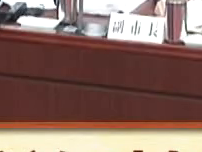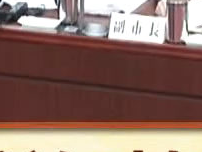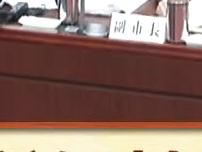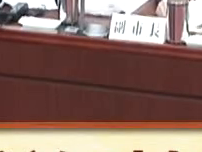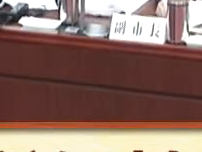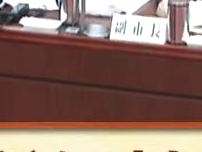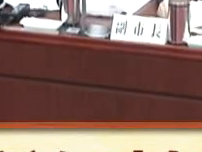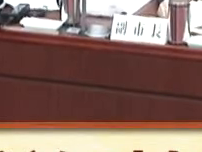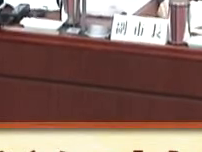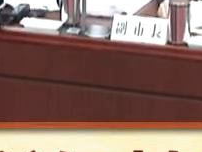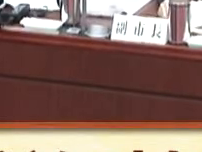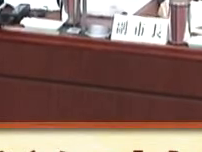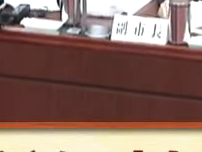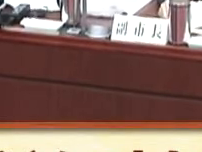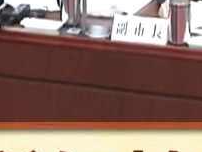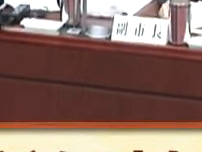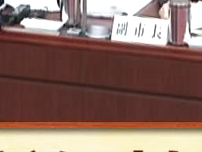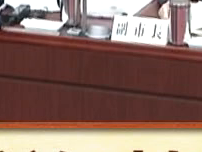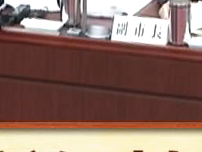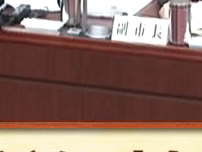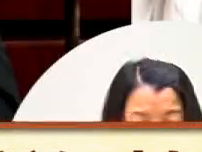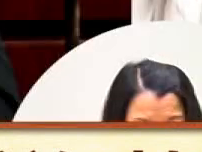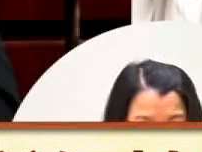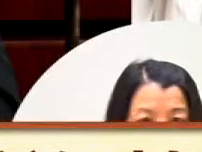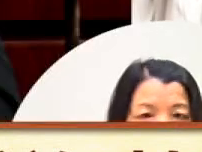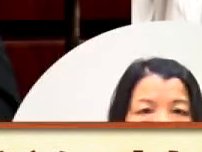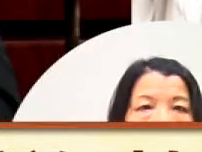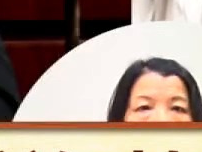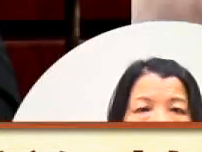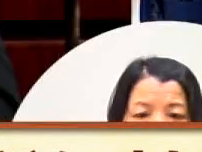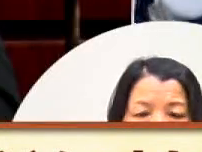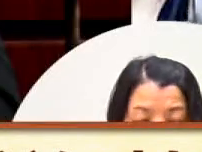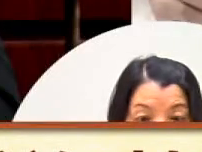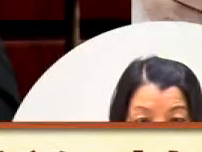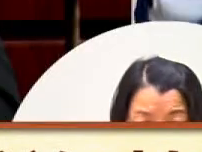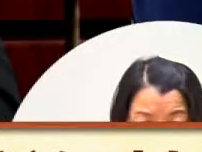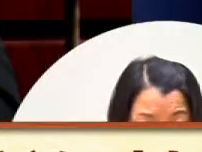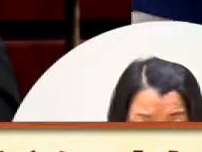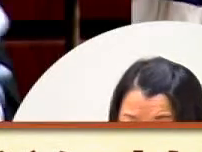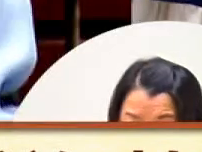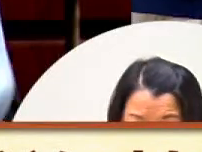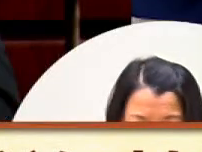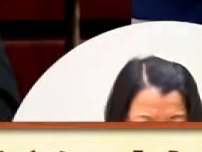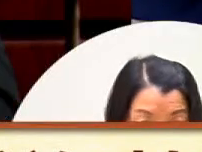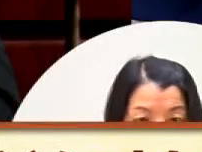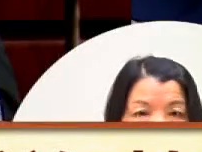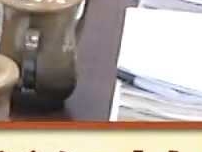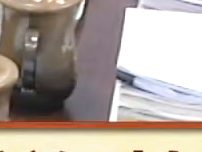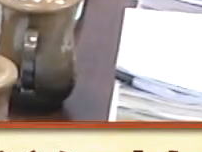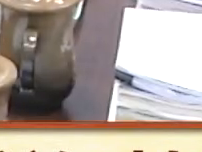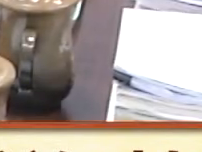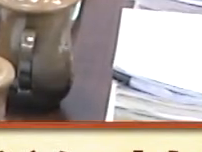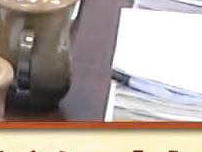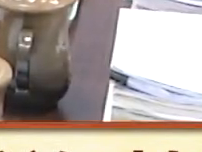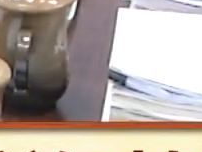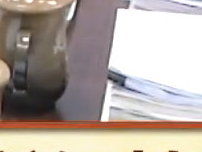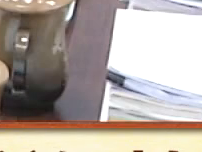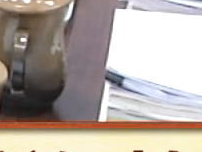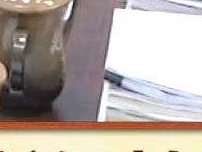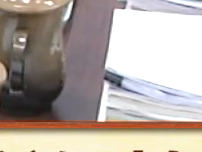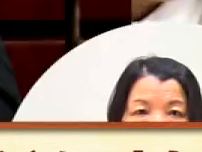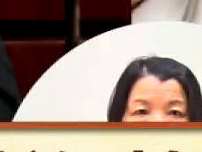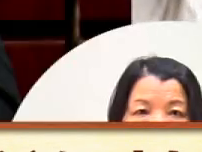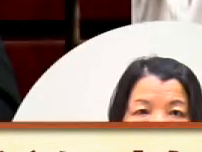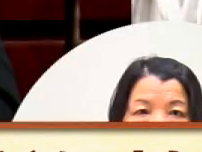八将的又一个梦境。 民进党高雄市议员陈志忠质询高雄市长韩国瑜，又过来一句发大